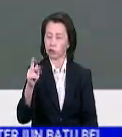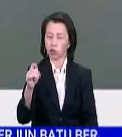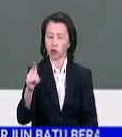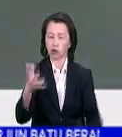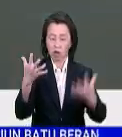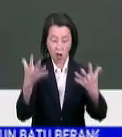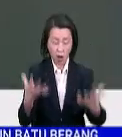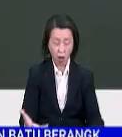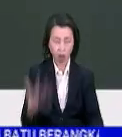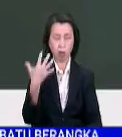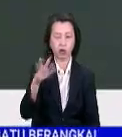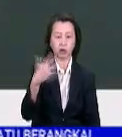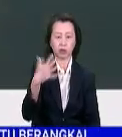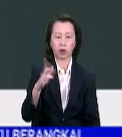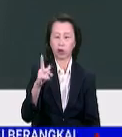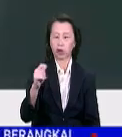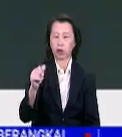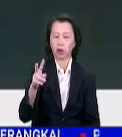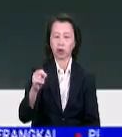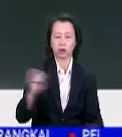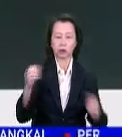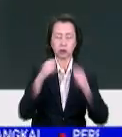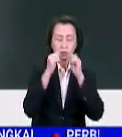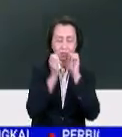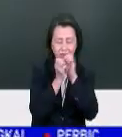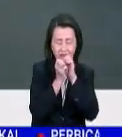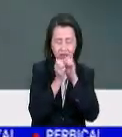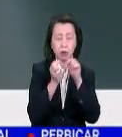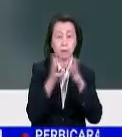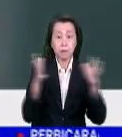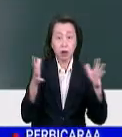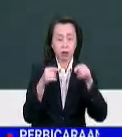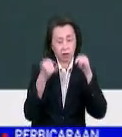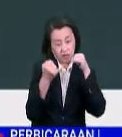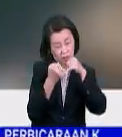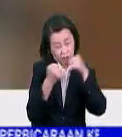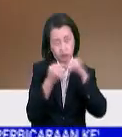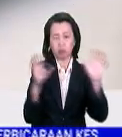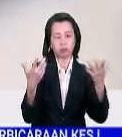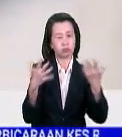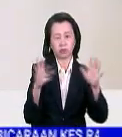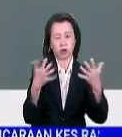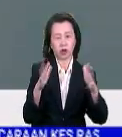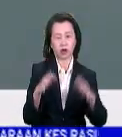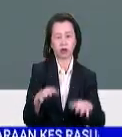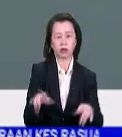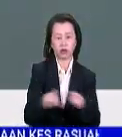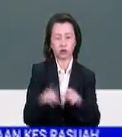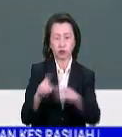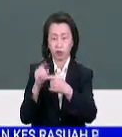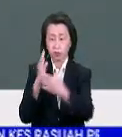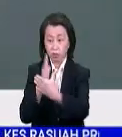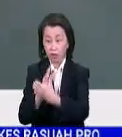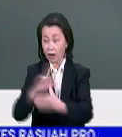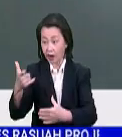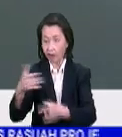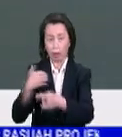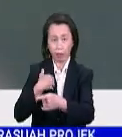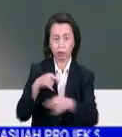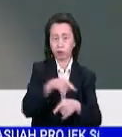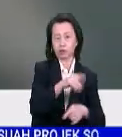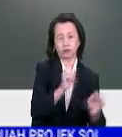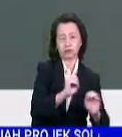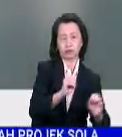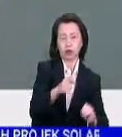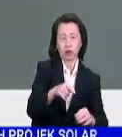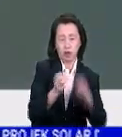berat sehingga 15 ton ia tidak memiliki gigi yang besar dan tajam seperti kebanyakan ikan jerung in lain jeruk